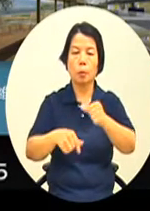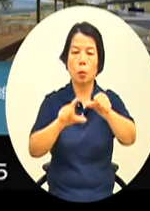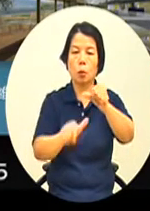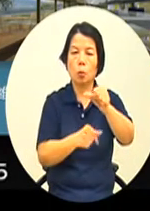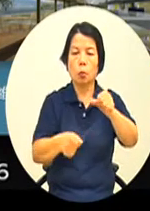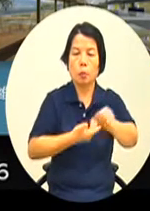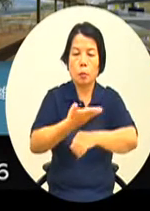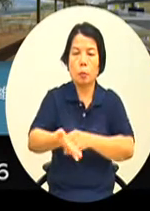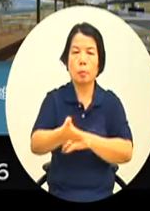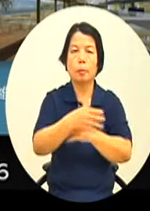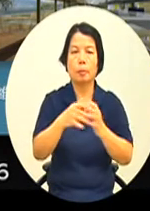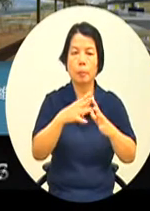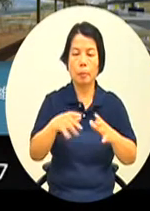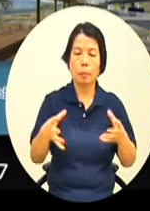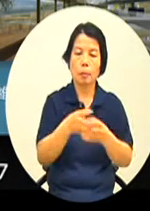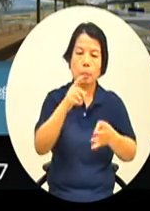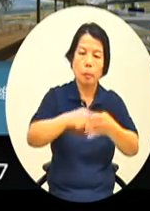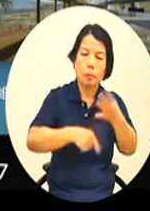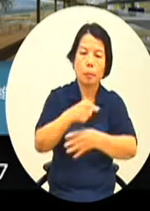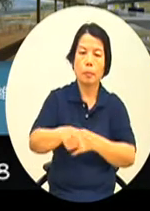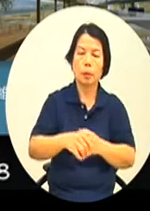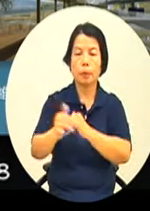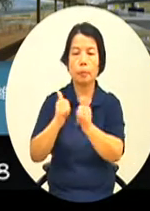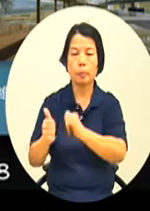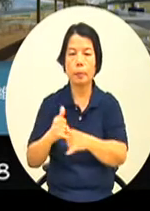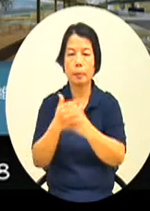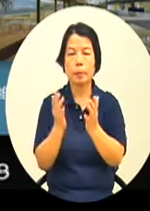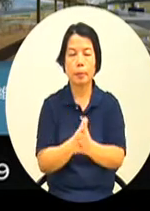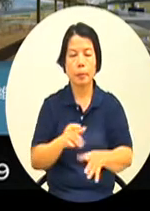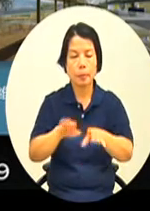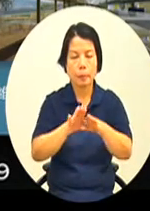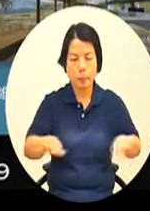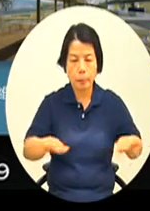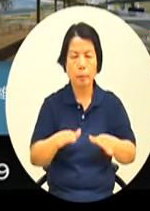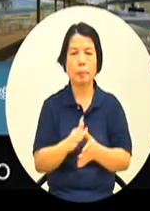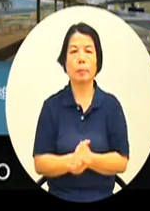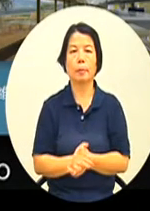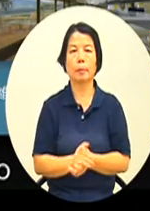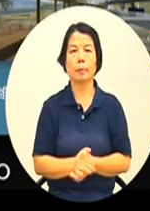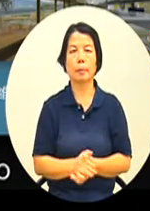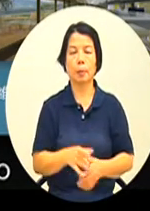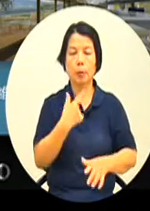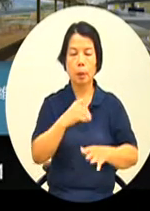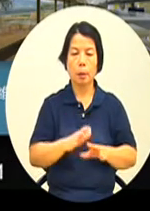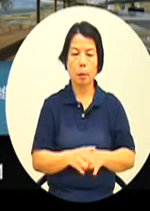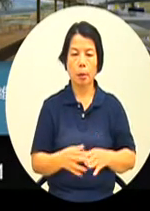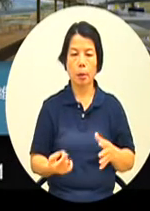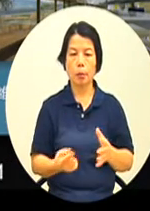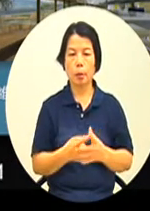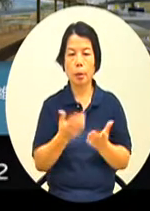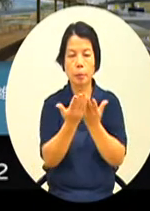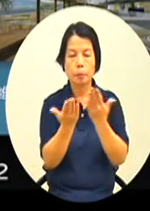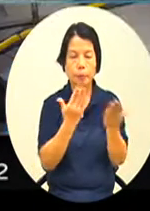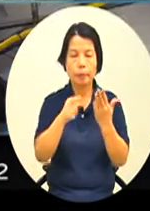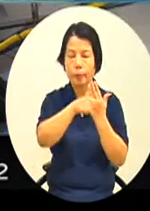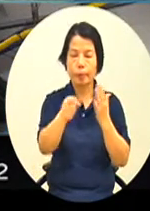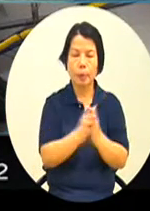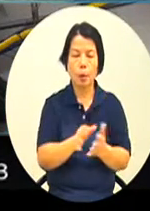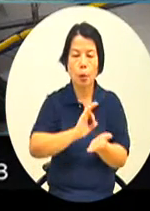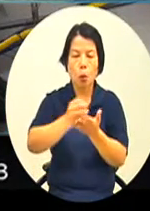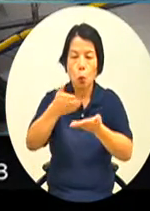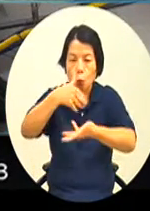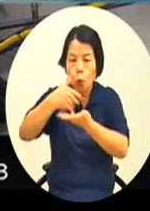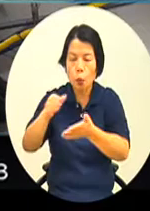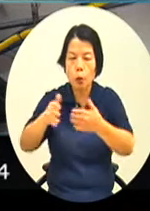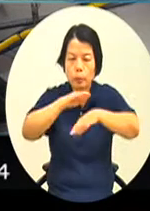我们的同仁还有民众更加安全，然后明朗的一个用餐环境哦。那在